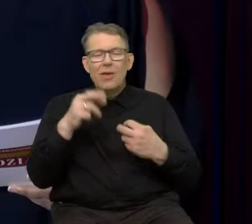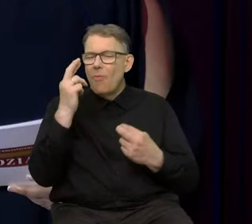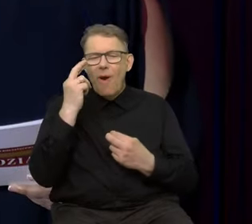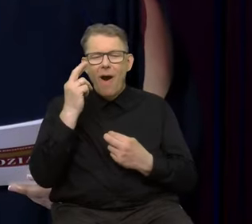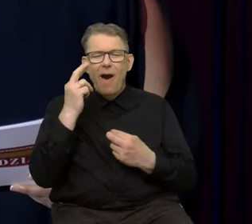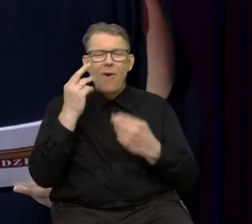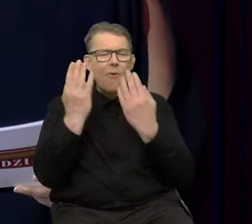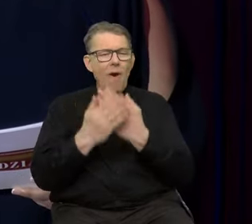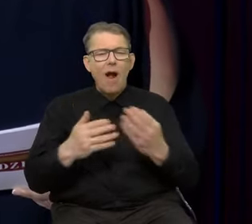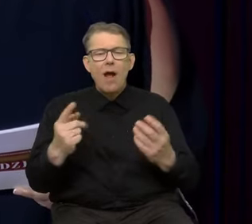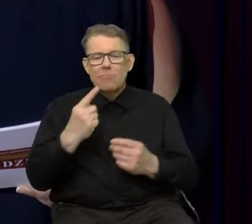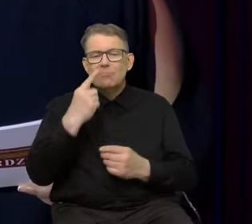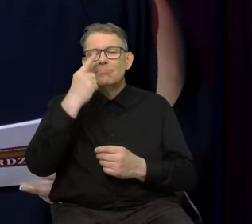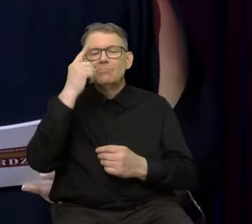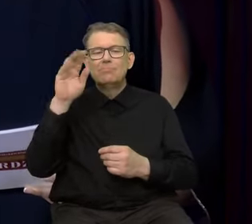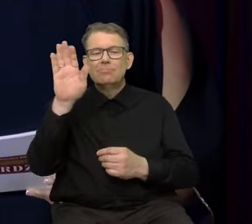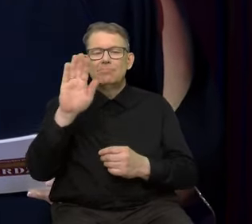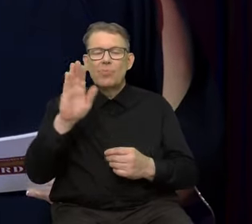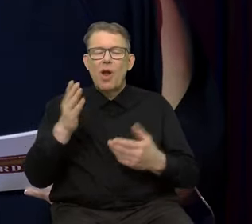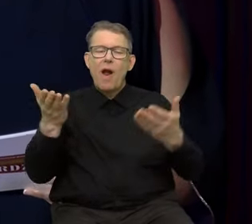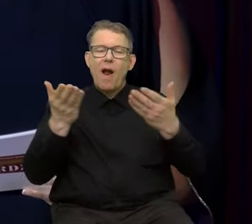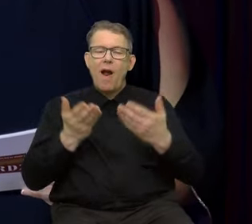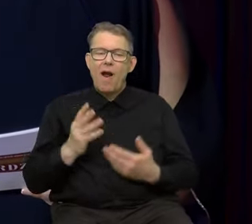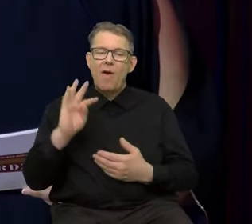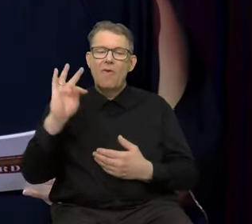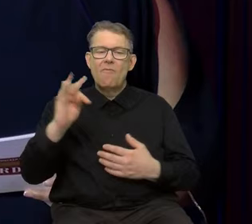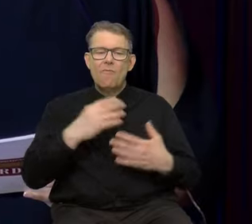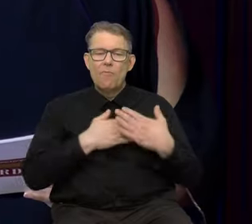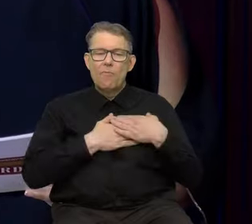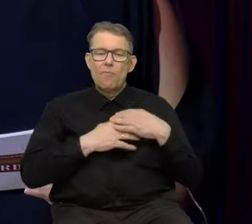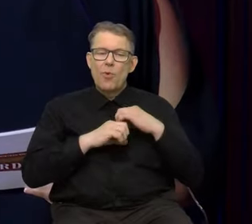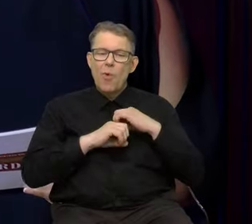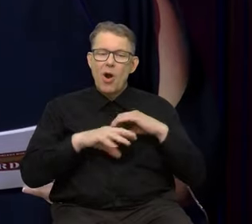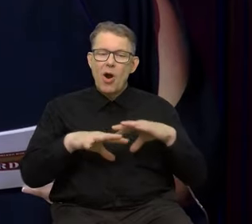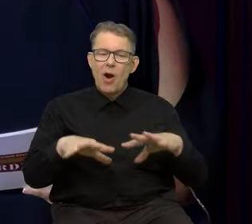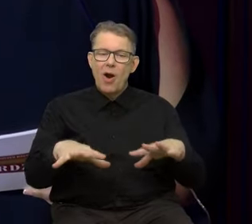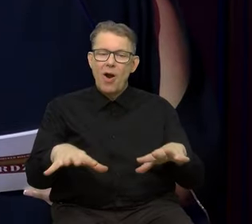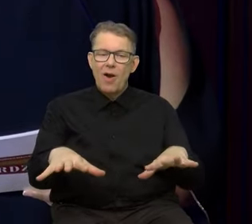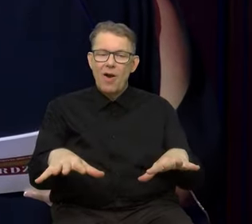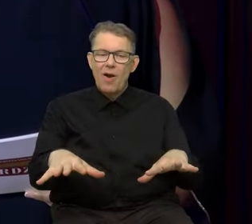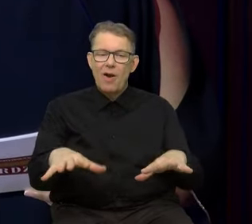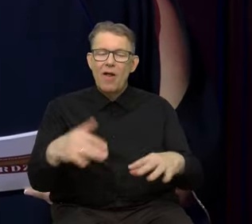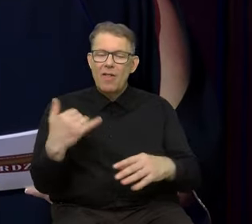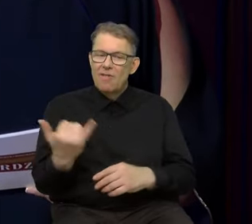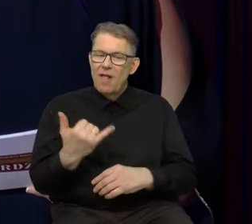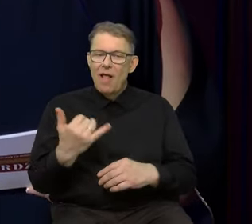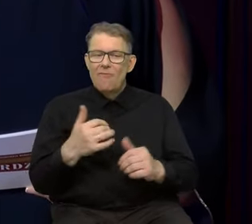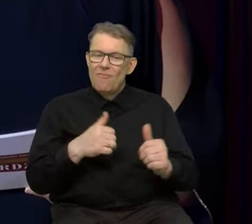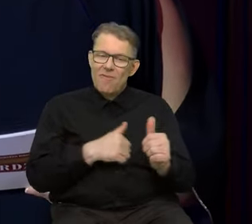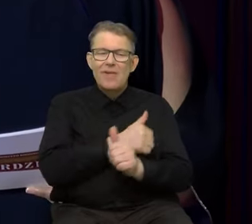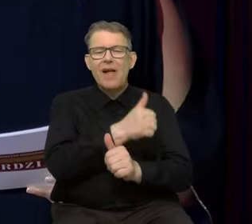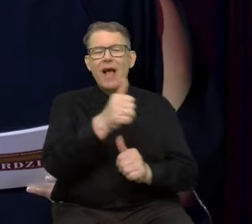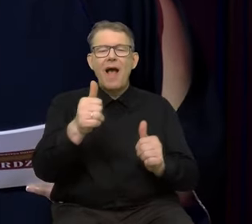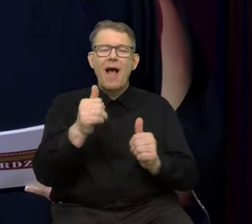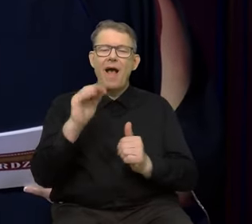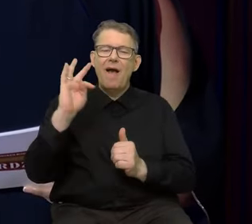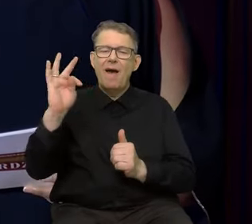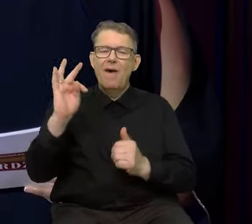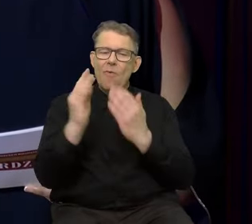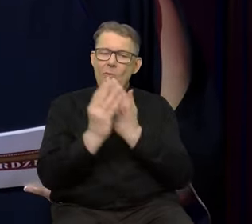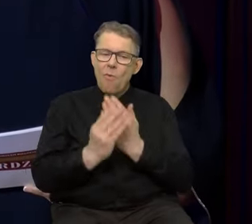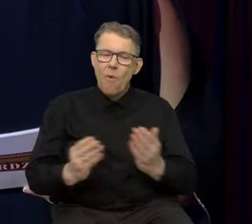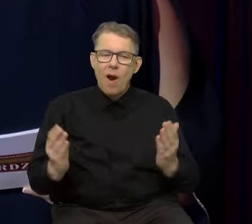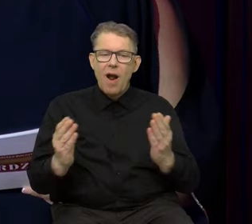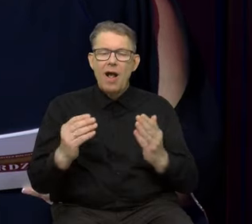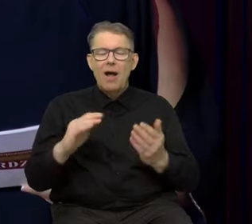roztaczał i wciąż roztacza nad nami swe miłosierdzie, że zawsze wyprzedza nas swoją łaską, że